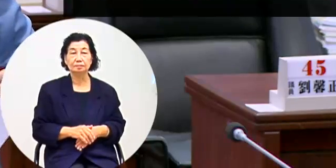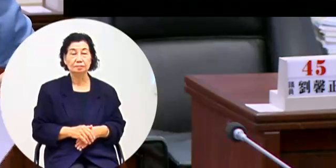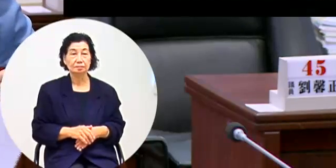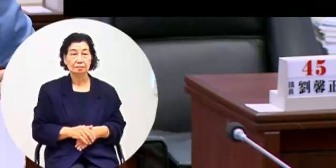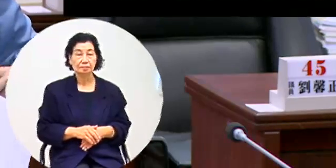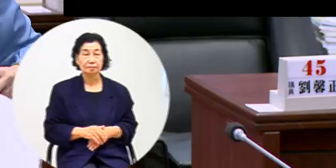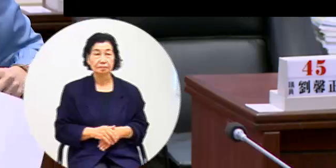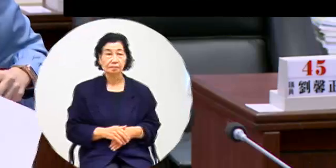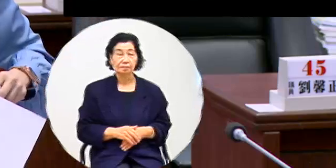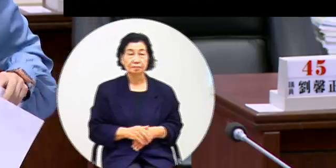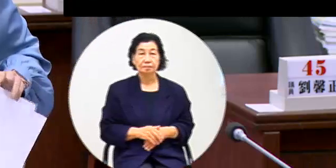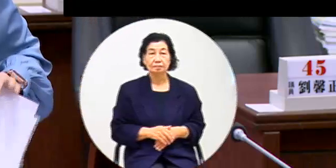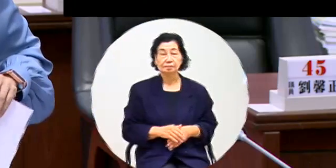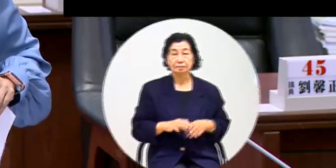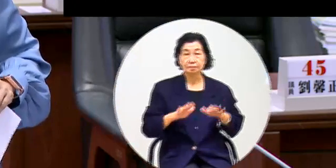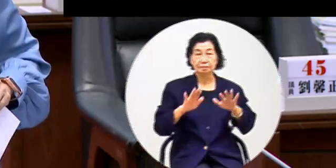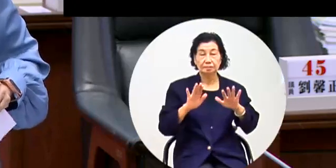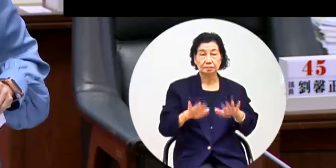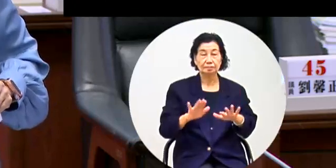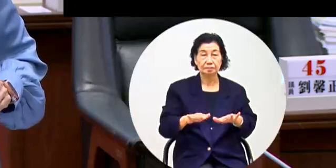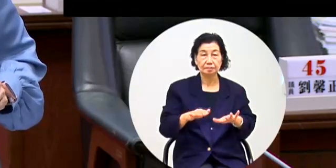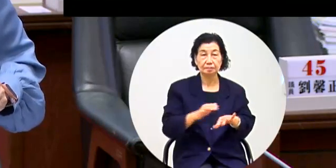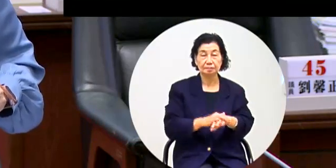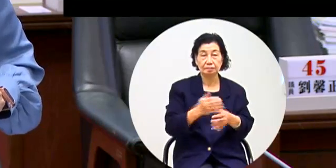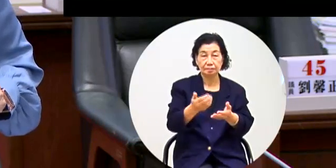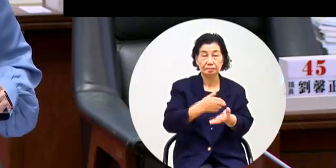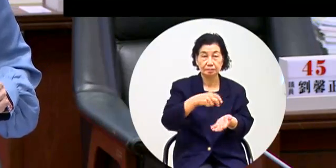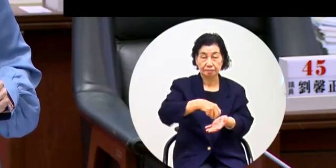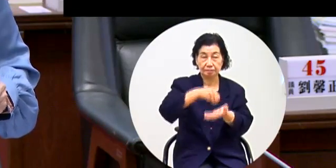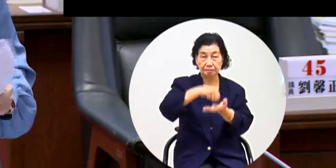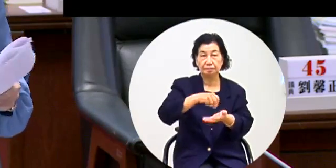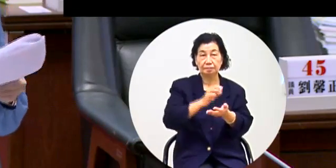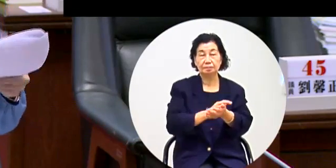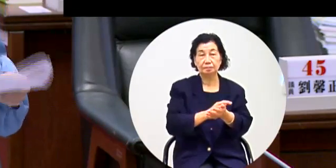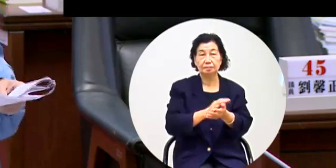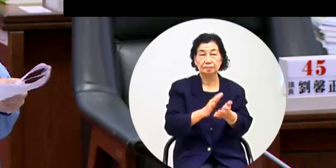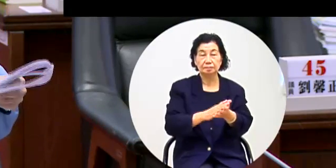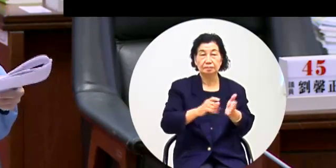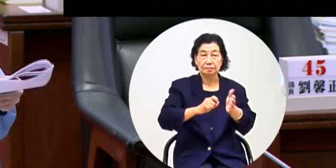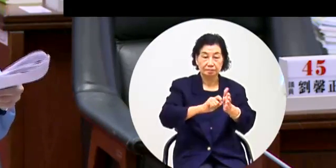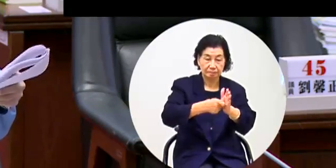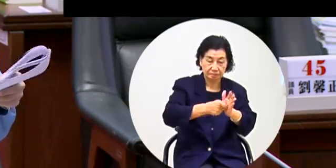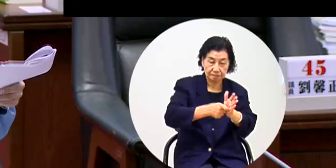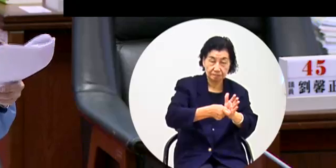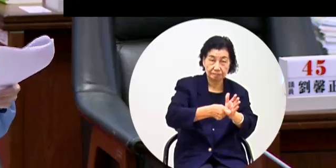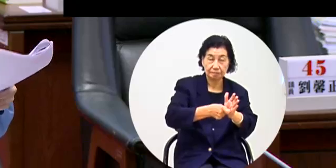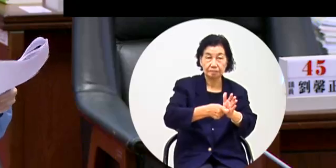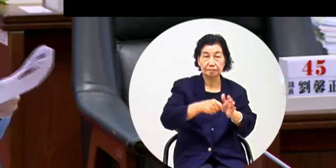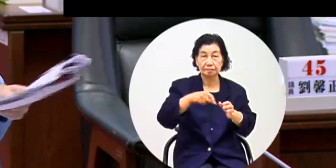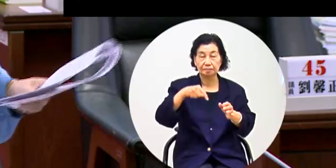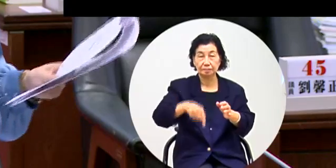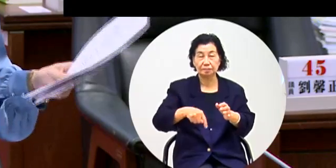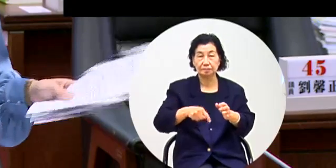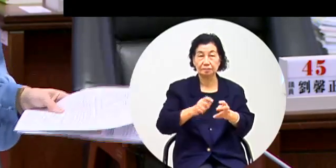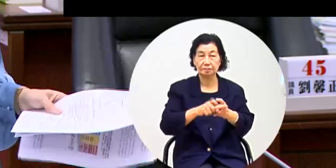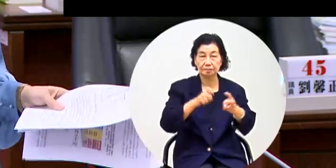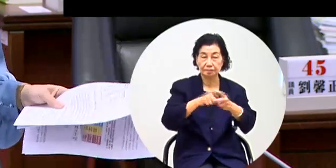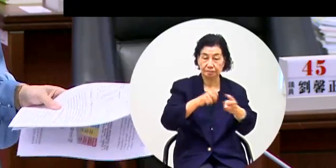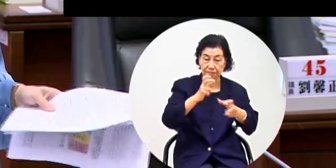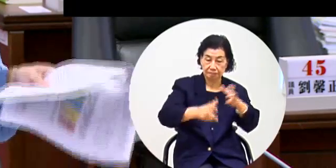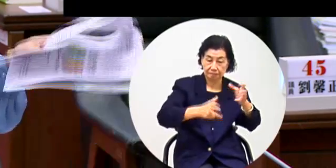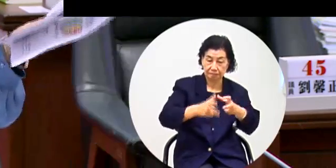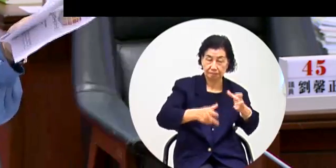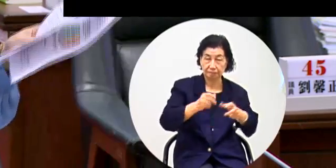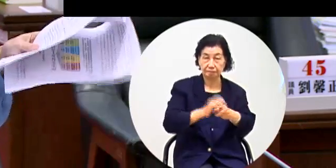讲过的螺丝产业很多都在农地上面，那这些农地呢将来是怎么做？是你要把它划成农地